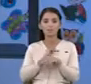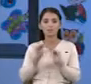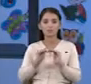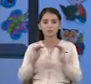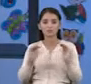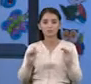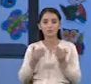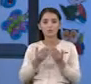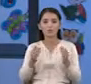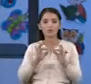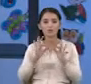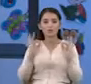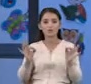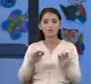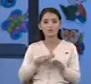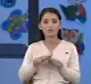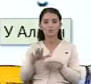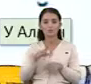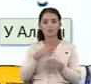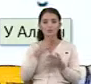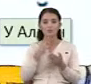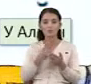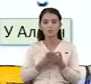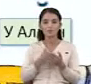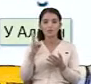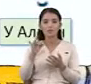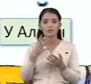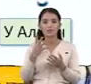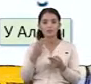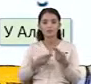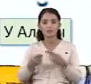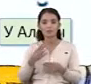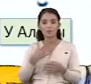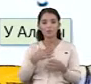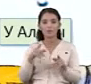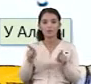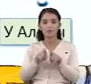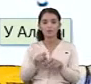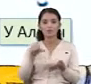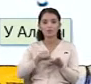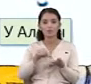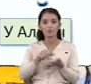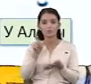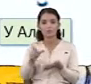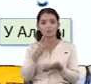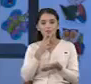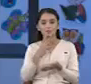Молодцы, ребята. У вас хорошо получается. Посмотрите на картинке. Мы здесь опять видим